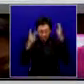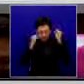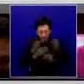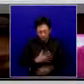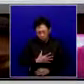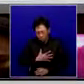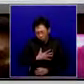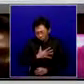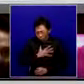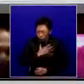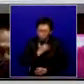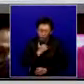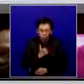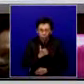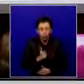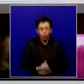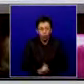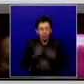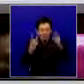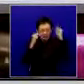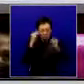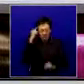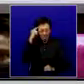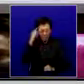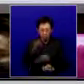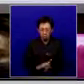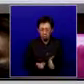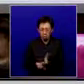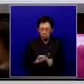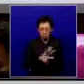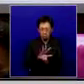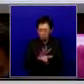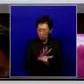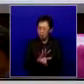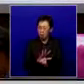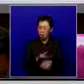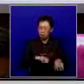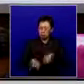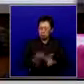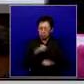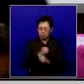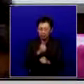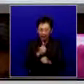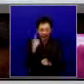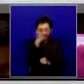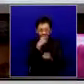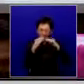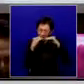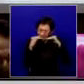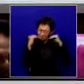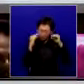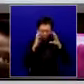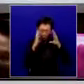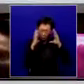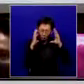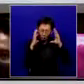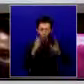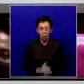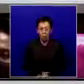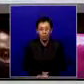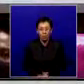ากเลยท่านนายกคิดว่าท่านปราบโควิดได้โอ้โหหน้าบานเป็นกระด้งเลยแ